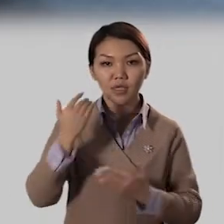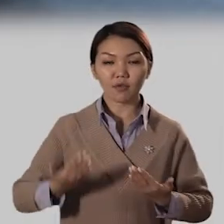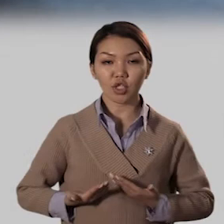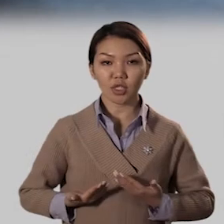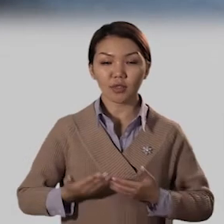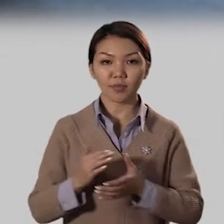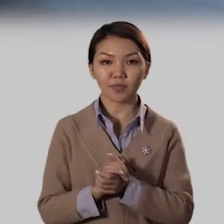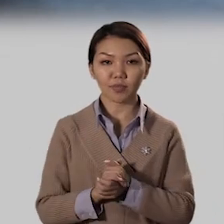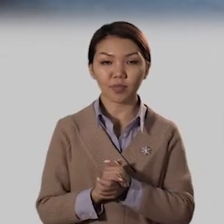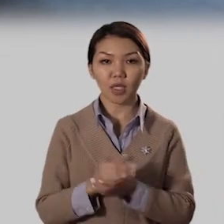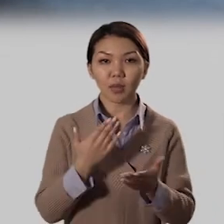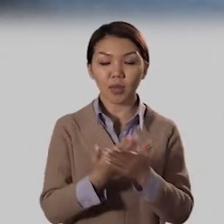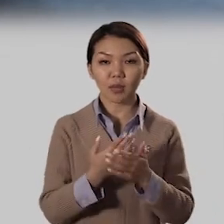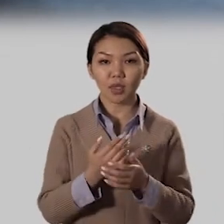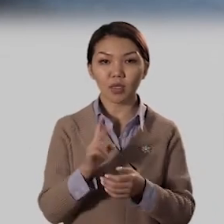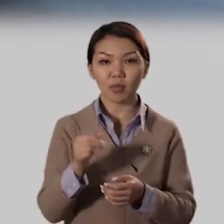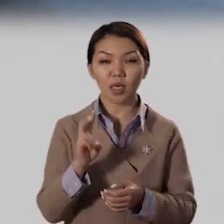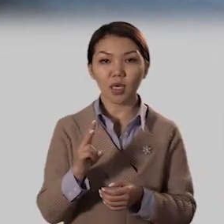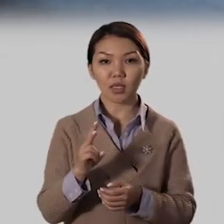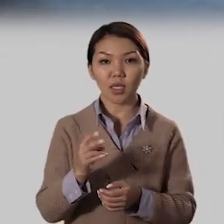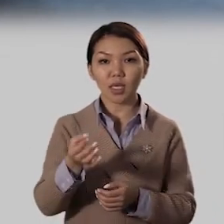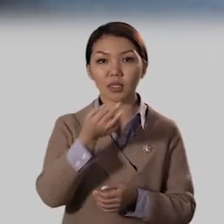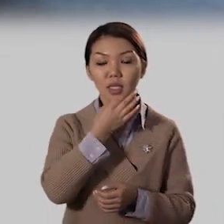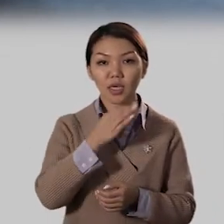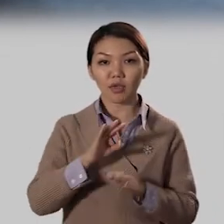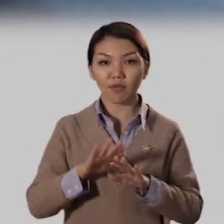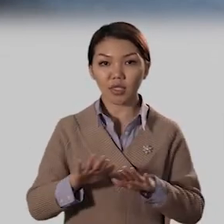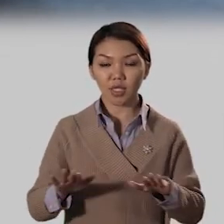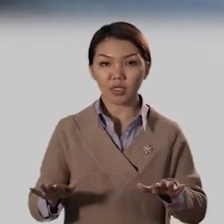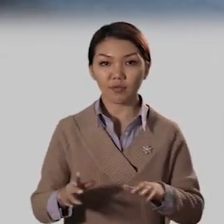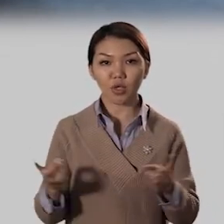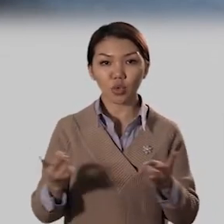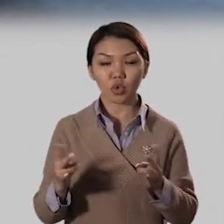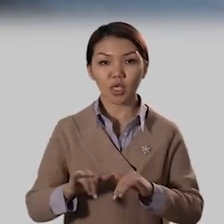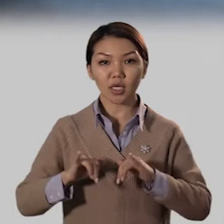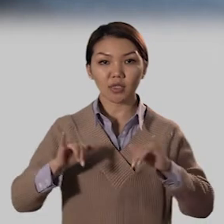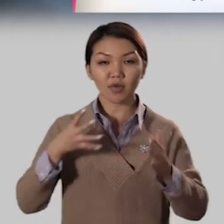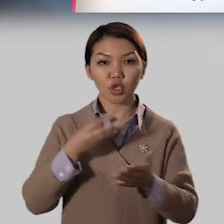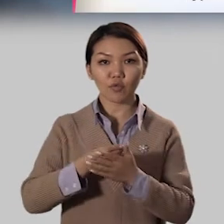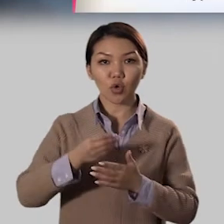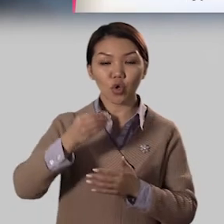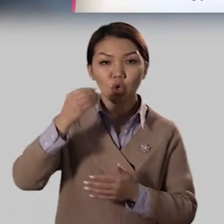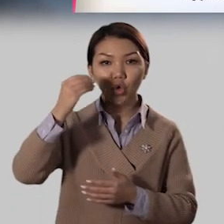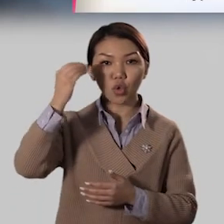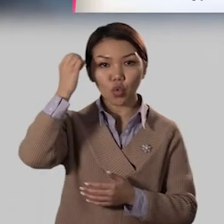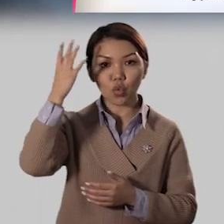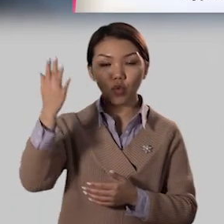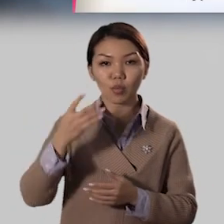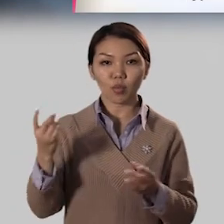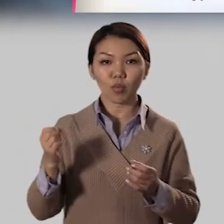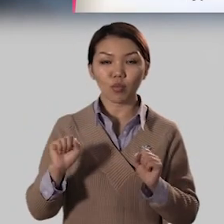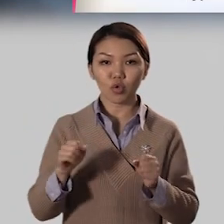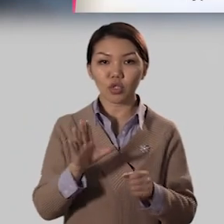примером того как с раннего детства нужно развивать свой ум может служить жизнь курманжан